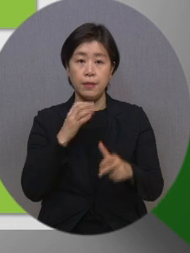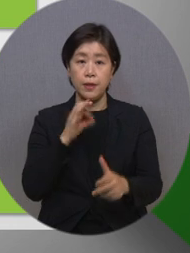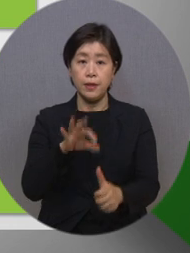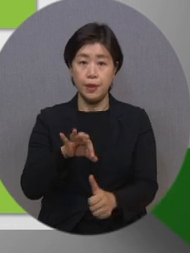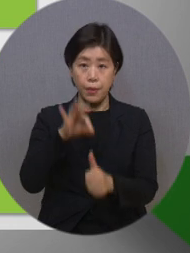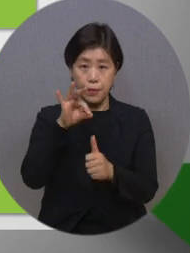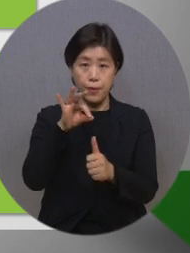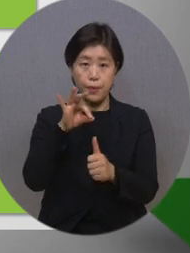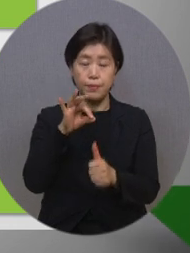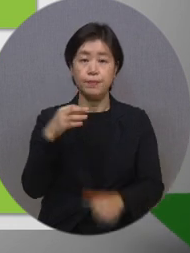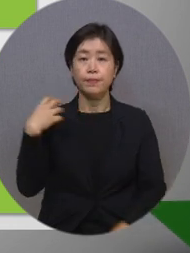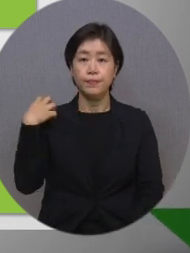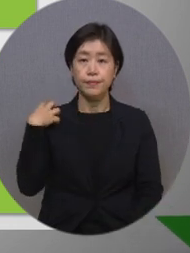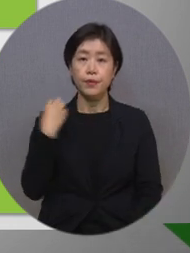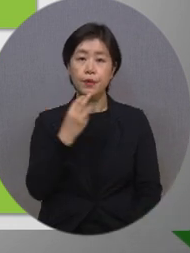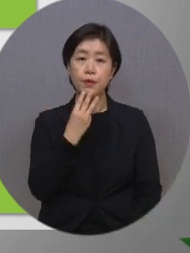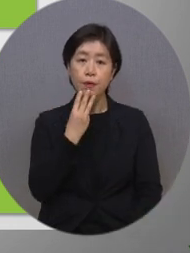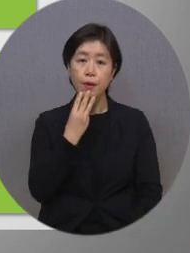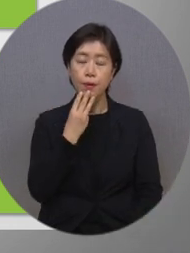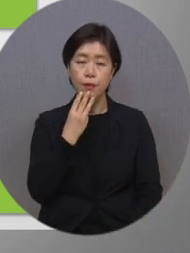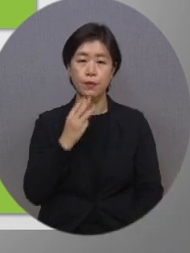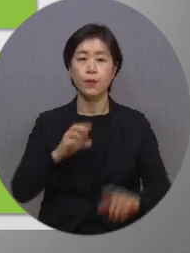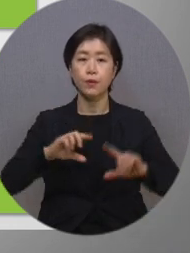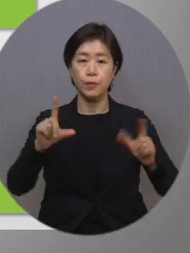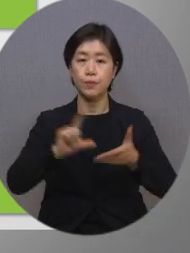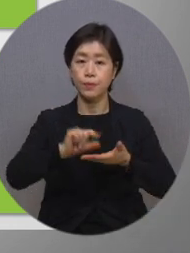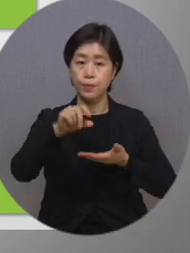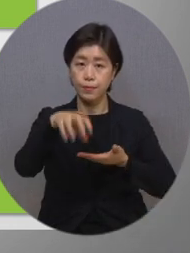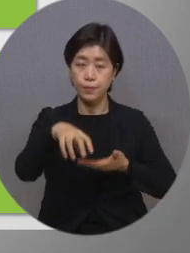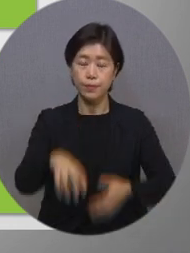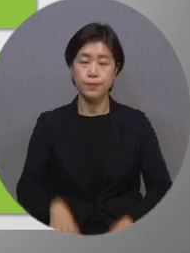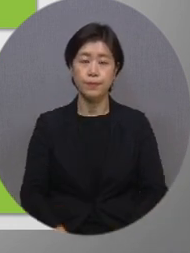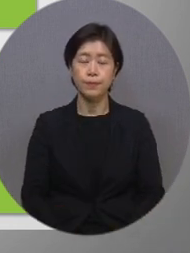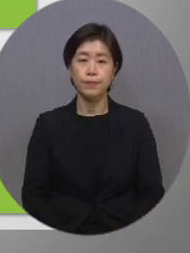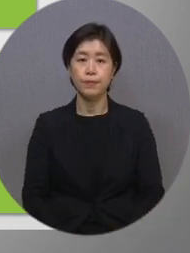장애인만 채용하며 담당 지사는 서울 동부지사입니다.